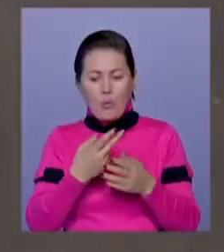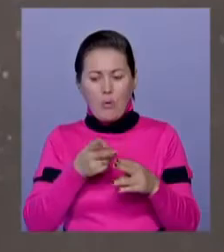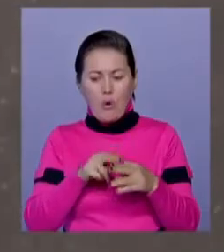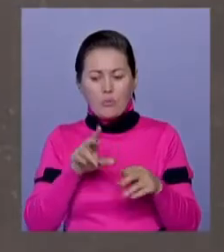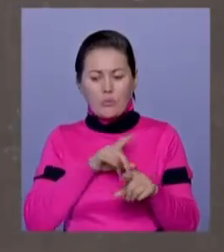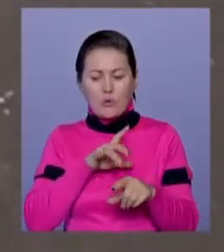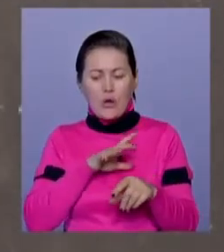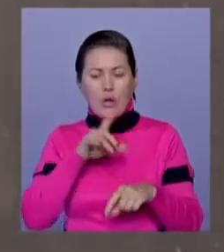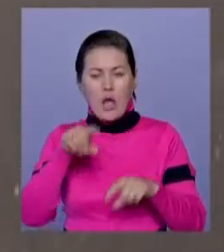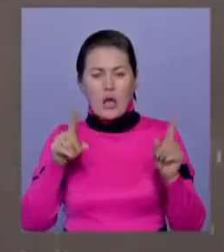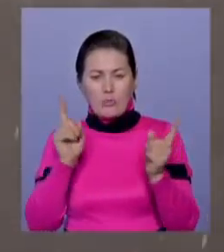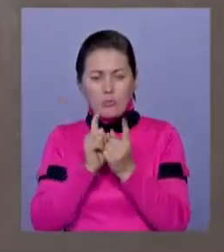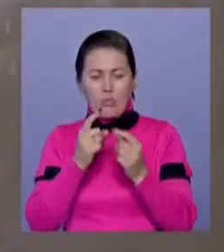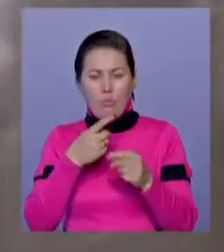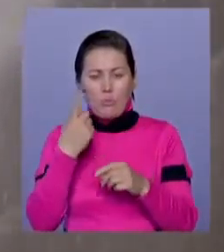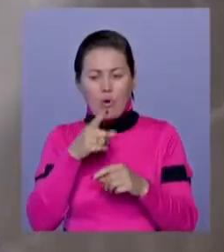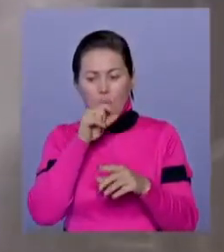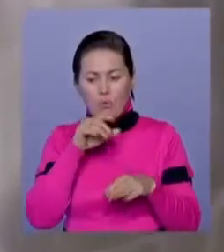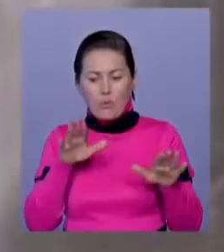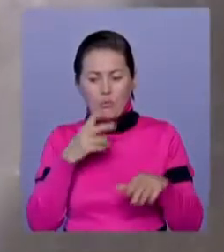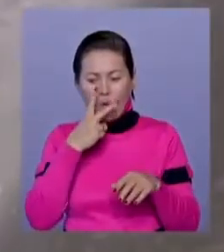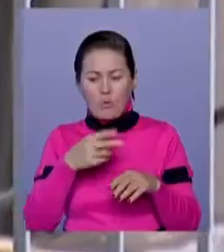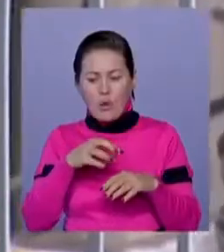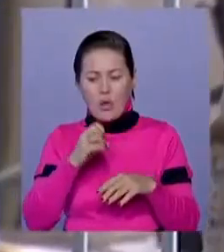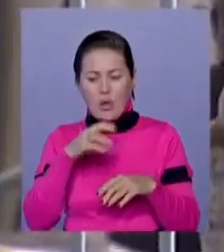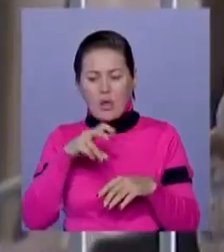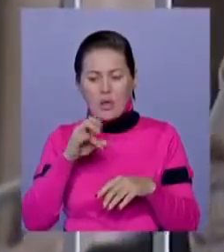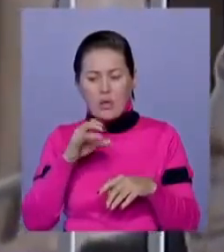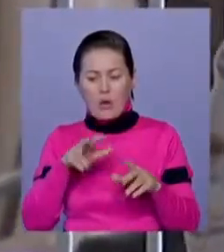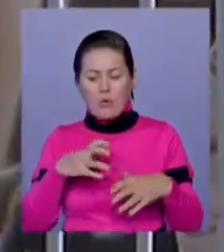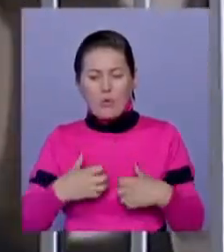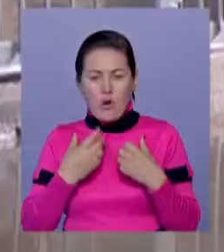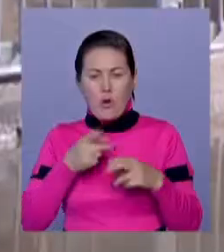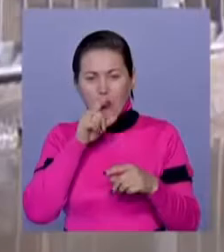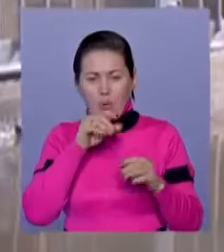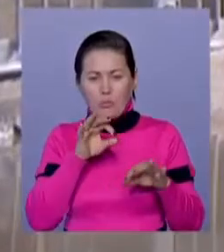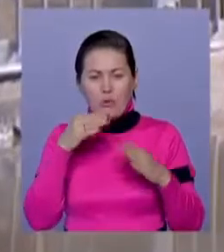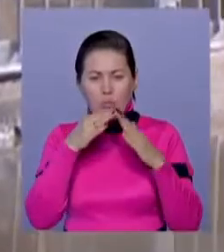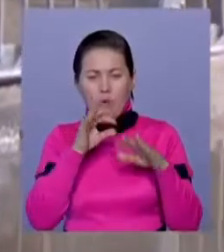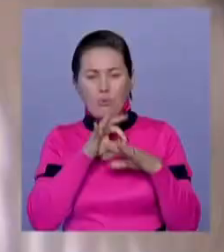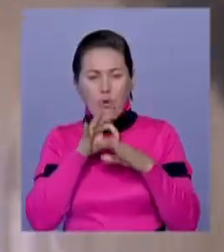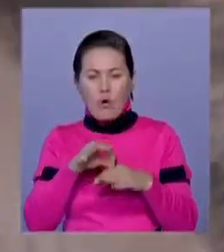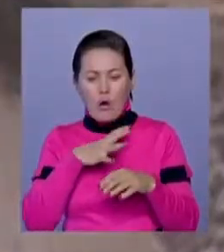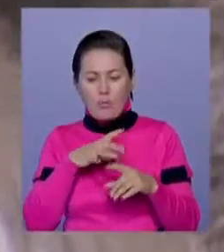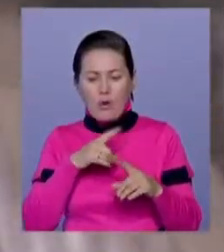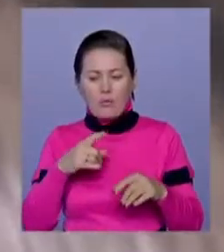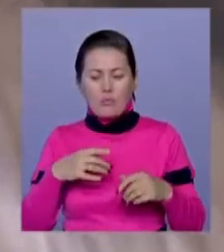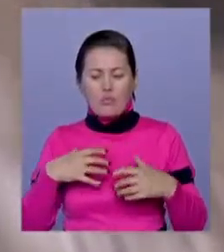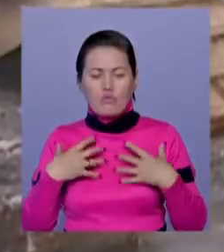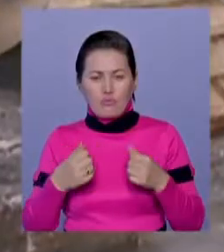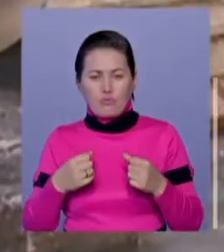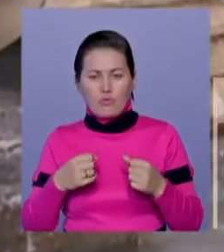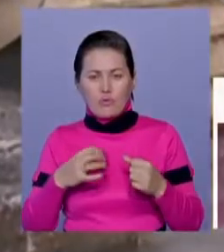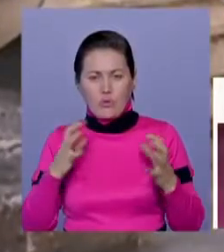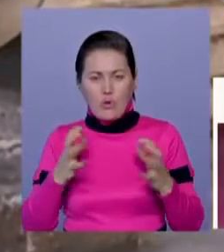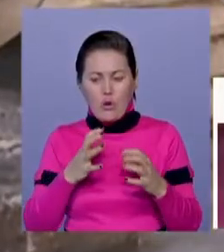соңды сирек кездесетін бір қазанды өз көзімен көрмеген Елена әбден сасқан. Құсты дереу үйіне жеткізіп, оны оңалтуға барын салыпты. У